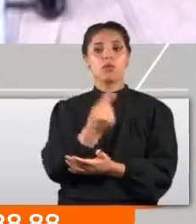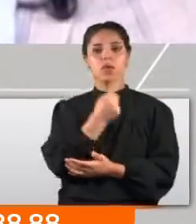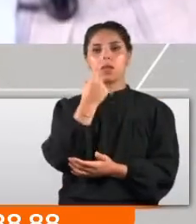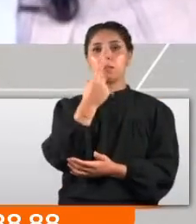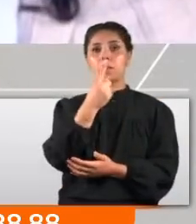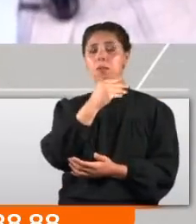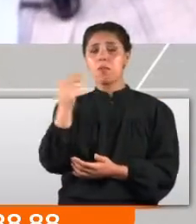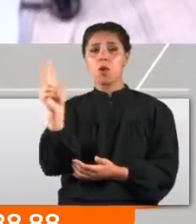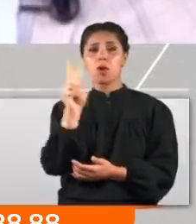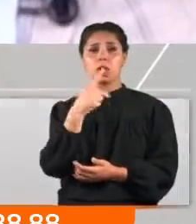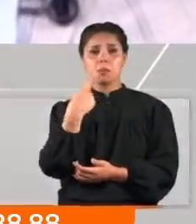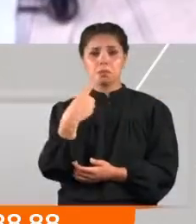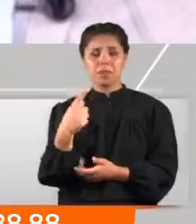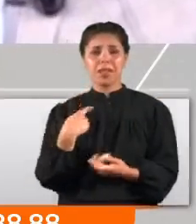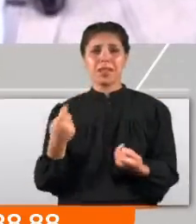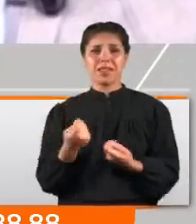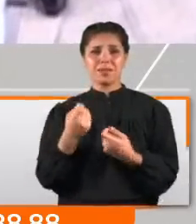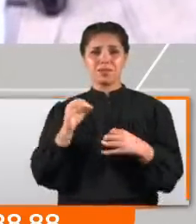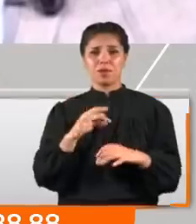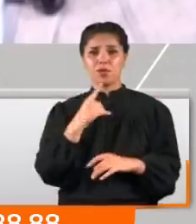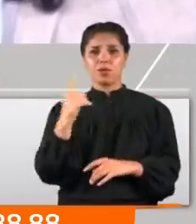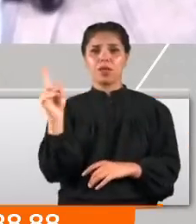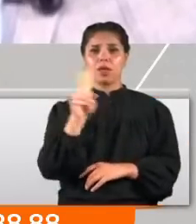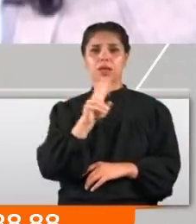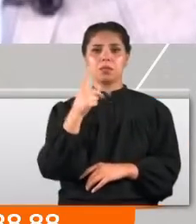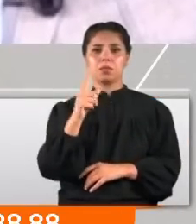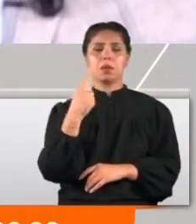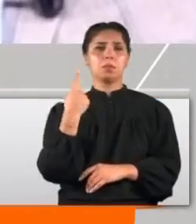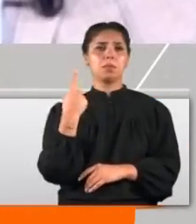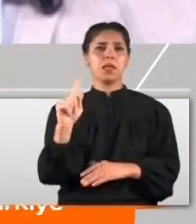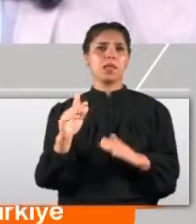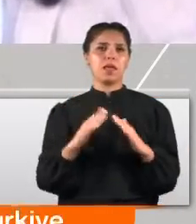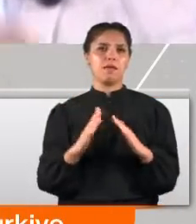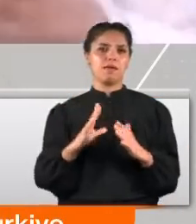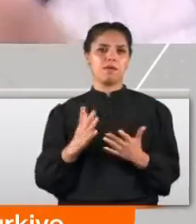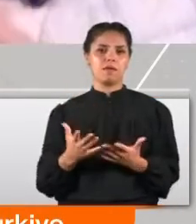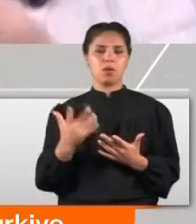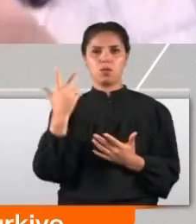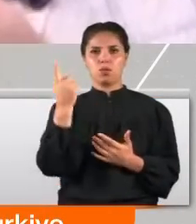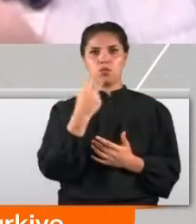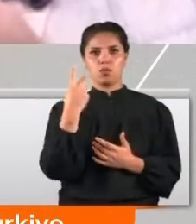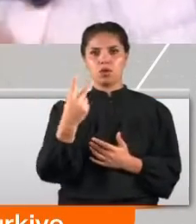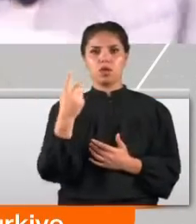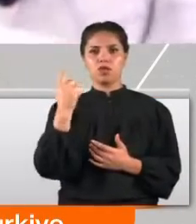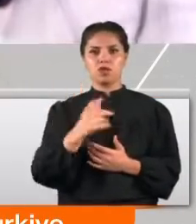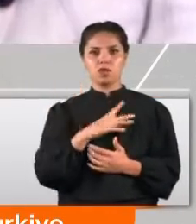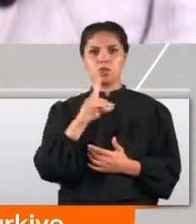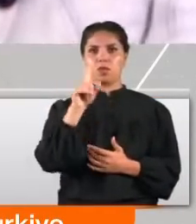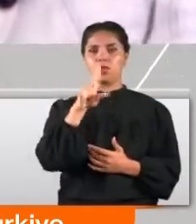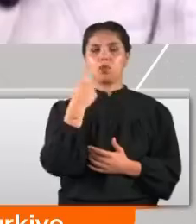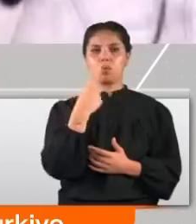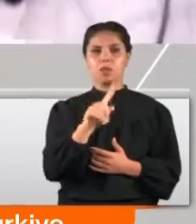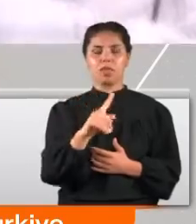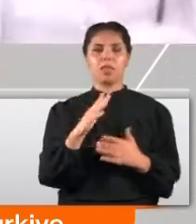20 bin. Biz anlaştık işe başlayacağız diyen 21 bin bina var şu anda. 3'te 2'yi sağlamış olan 14 bin bina